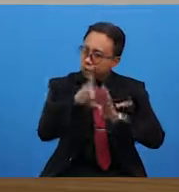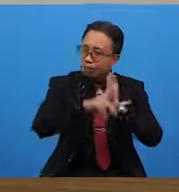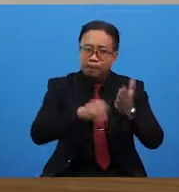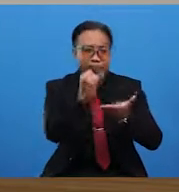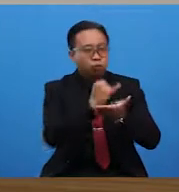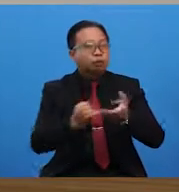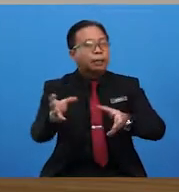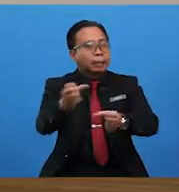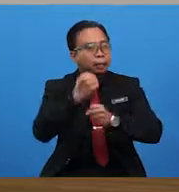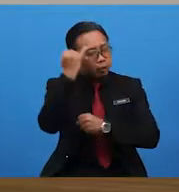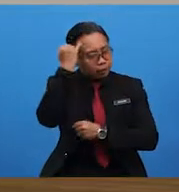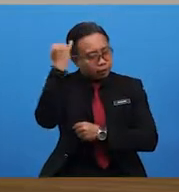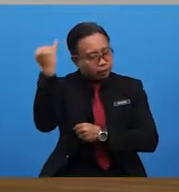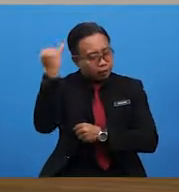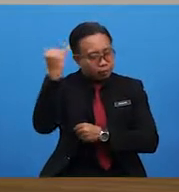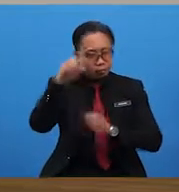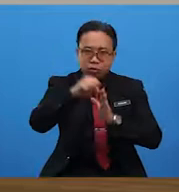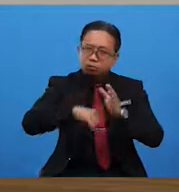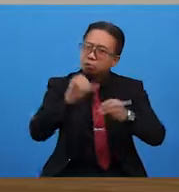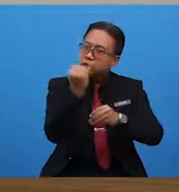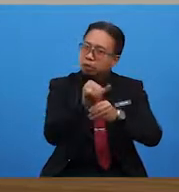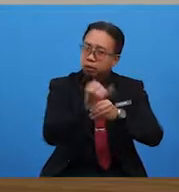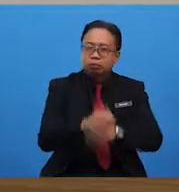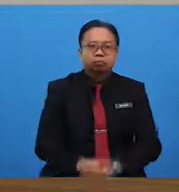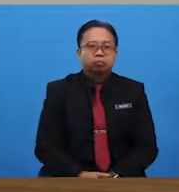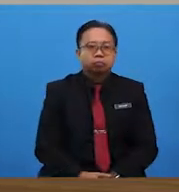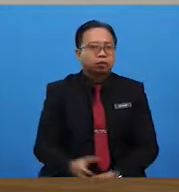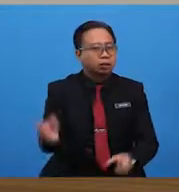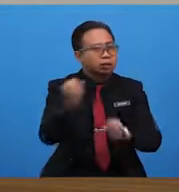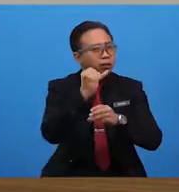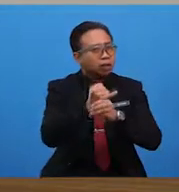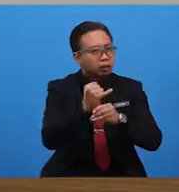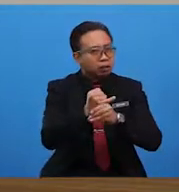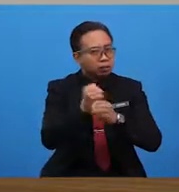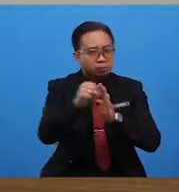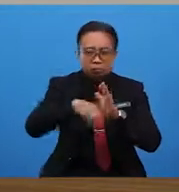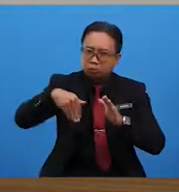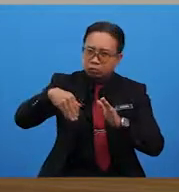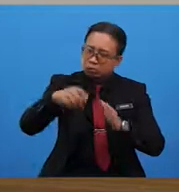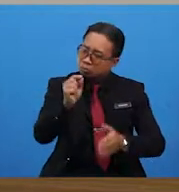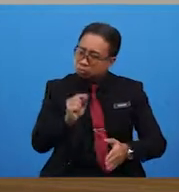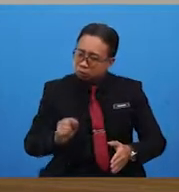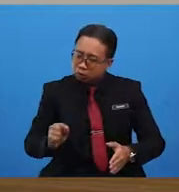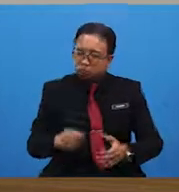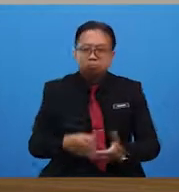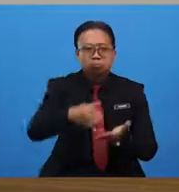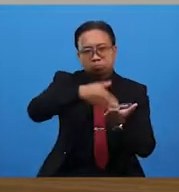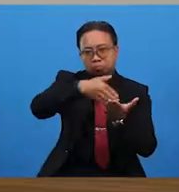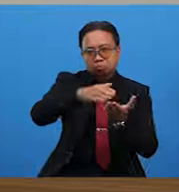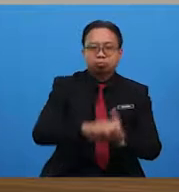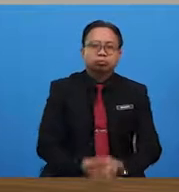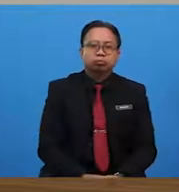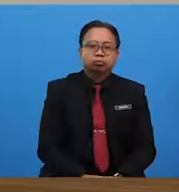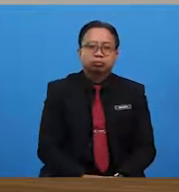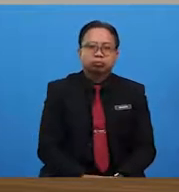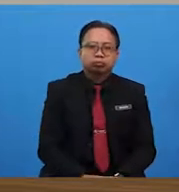ideal sebelum berkarya adegan lukis mendapat idea ketika beliau memegang Bruce Hahaha Apa pendapat